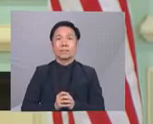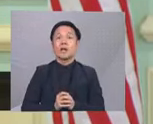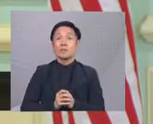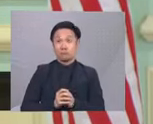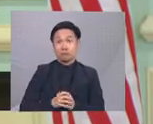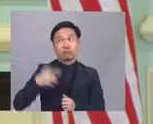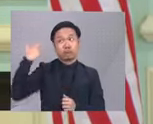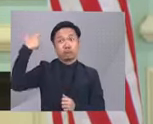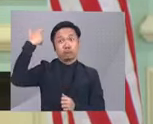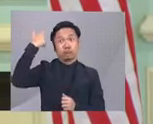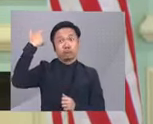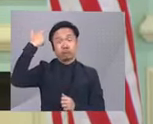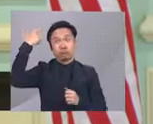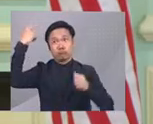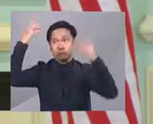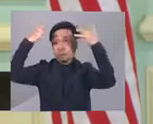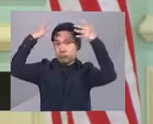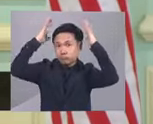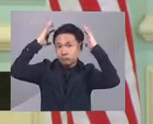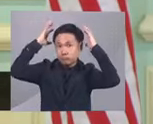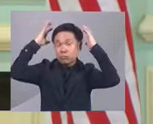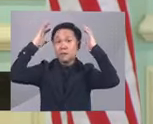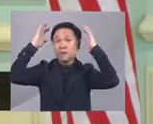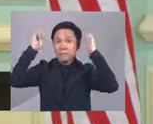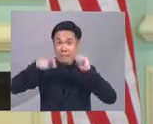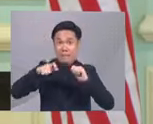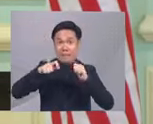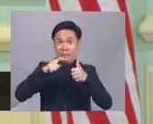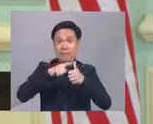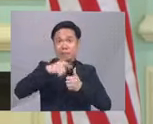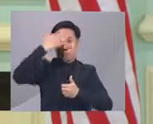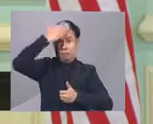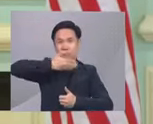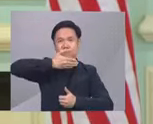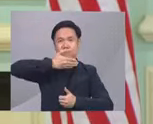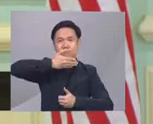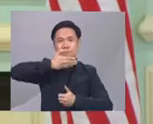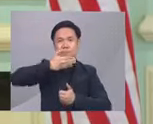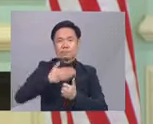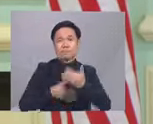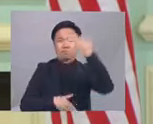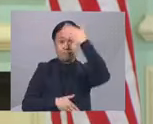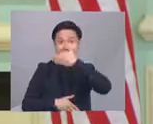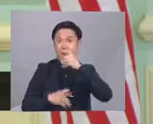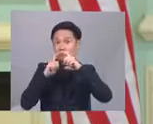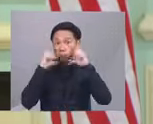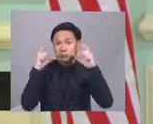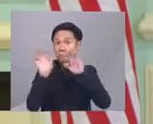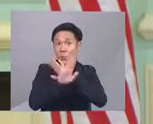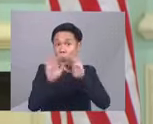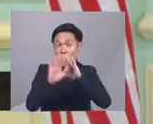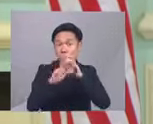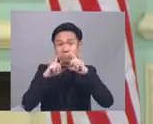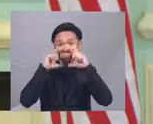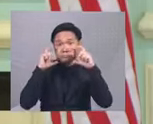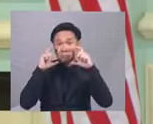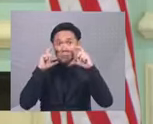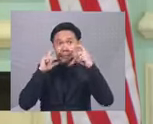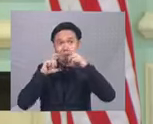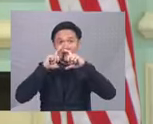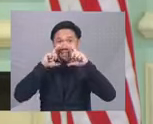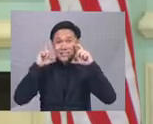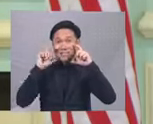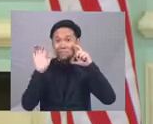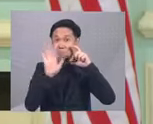pendandan tu mesti memakai face shield. Dia berbeza dah, face mask seperti yang kita pakai